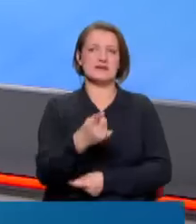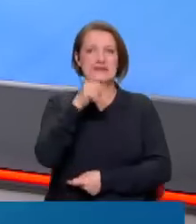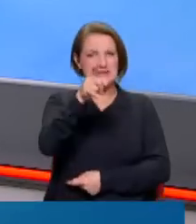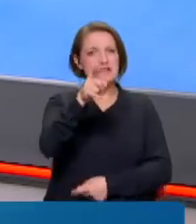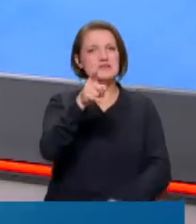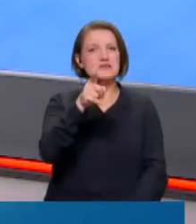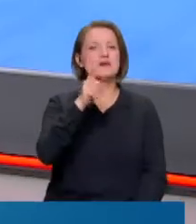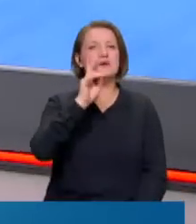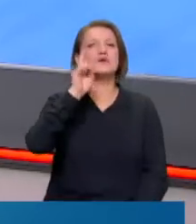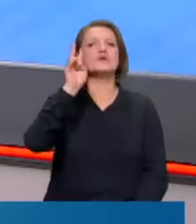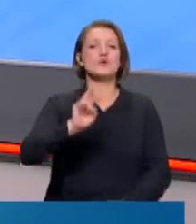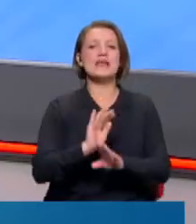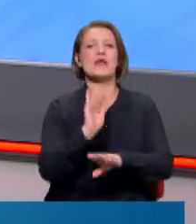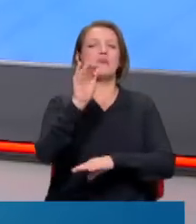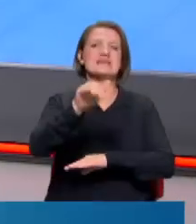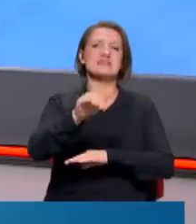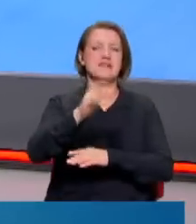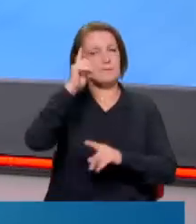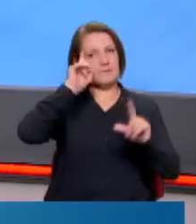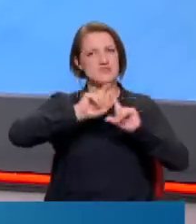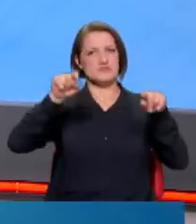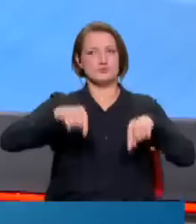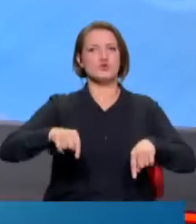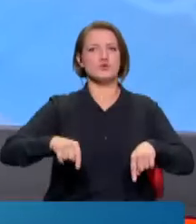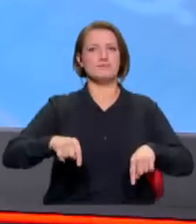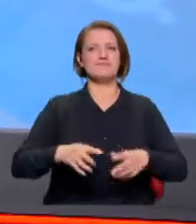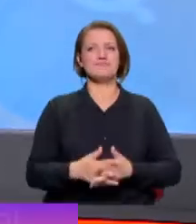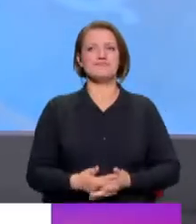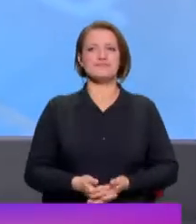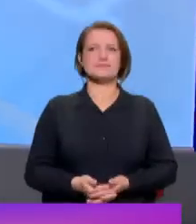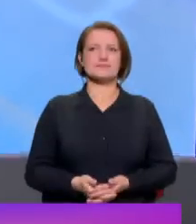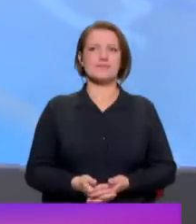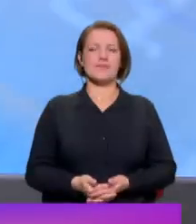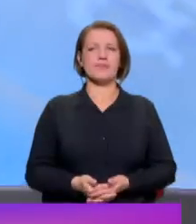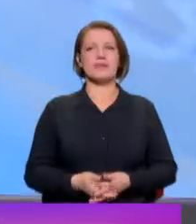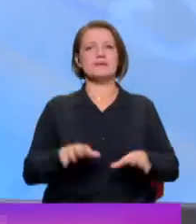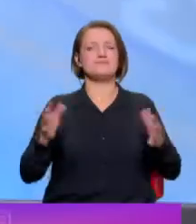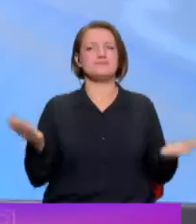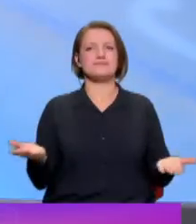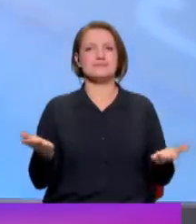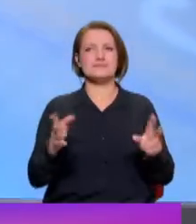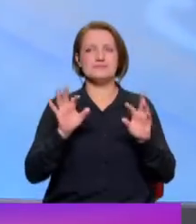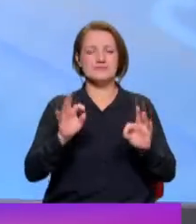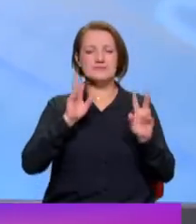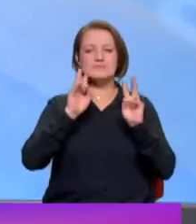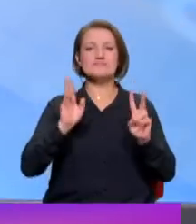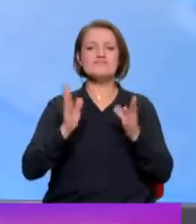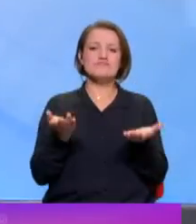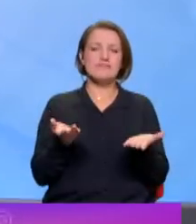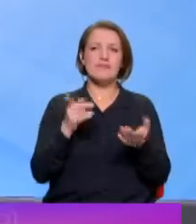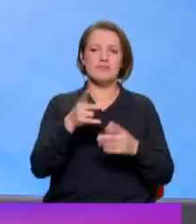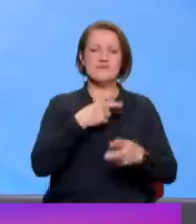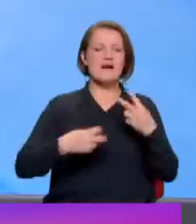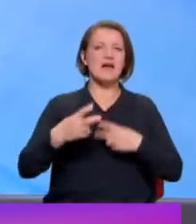izleyenler görünenin ötesinde başlığımız ya bugün şimdi zaten görünenin ötesinde dediğimiz zaman bu